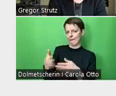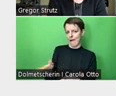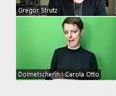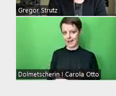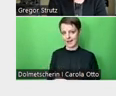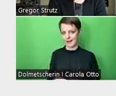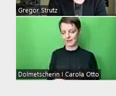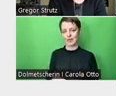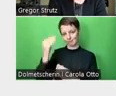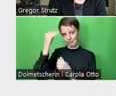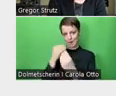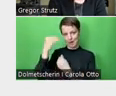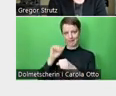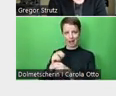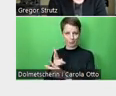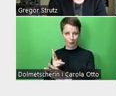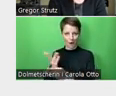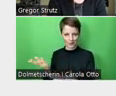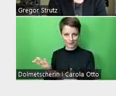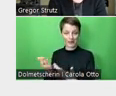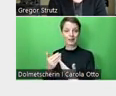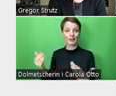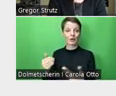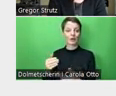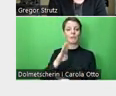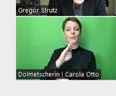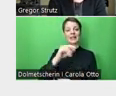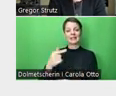sind. Sie können sich anmelden unter